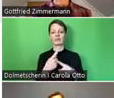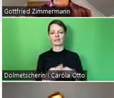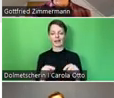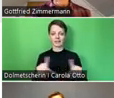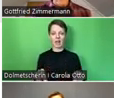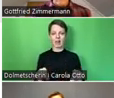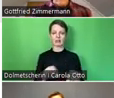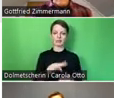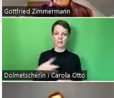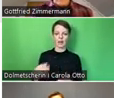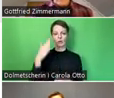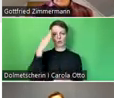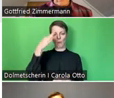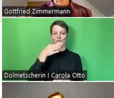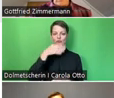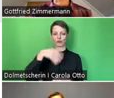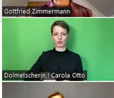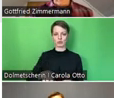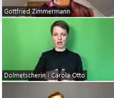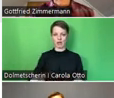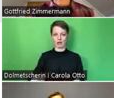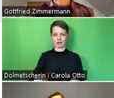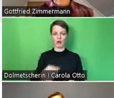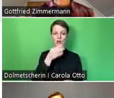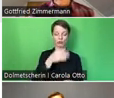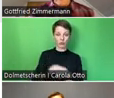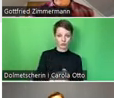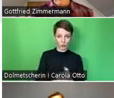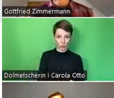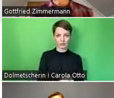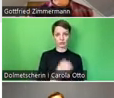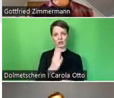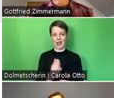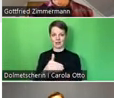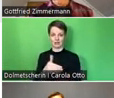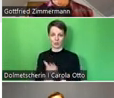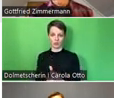und Fußzeile, Fußnoten, Endnoten und